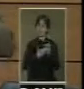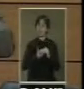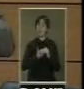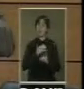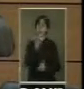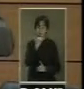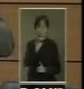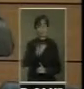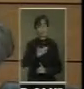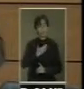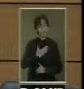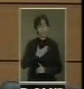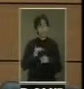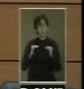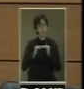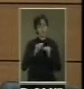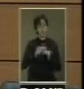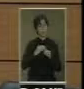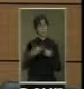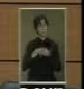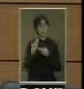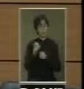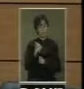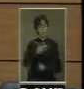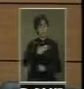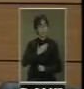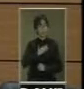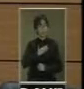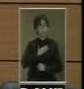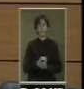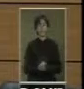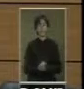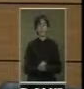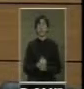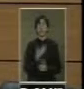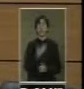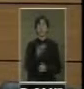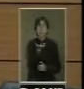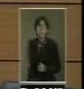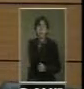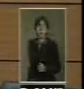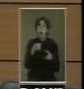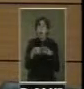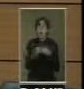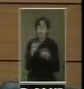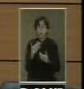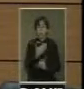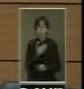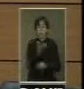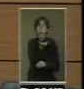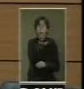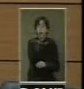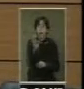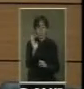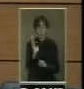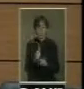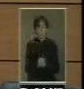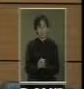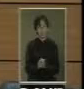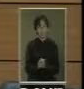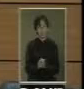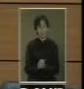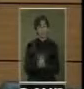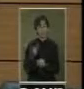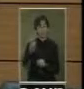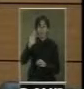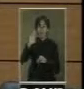าผมต้องปกป้องศักดิ์ศรีของพักผมพักผมไม่ใช่ขอทานครับไม่ได้ก้มหัวให้กับนายทุ